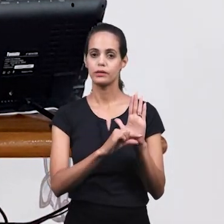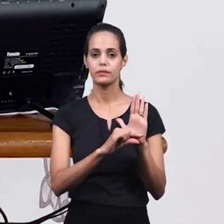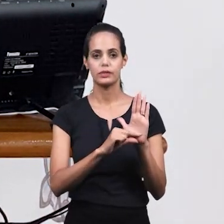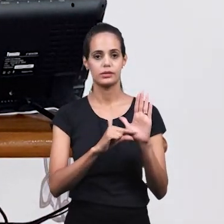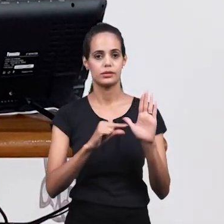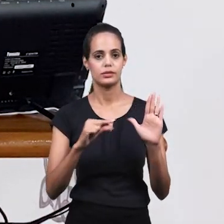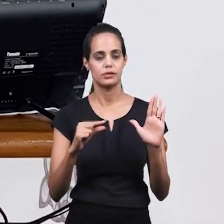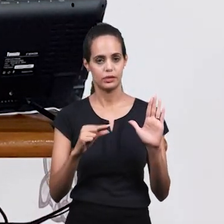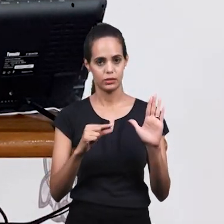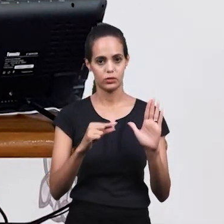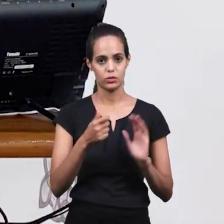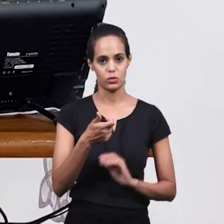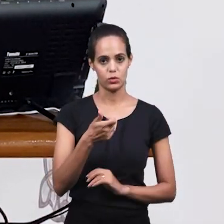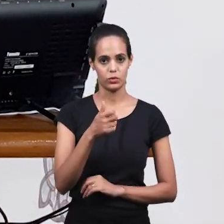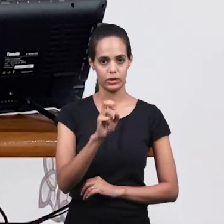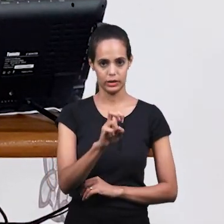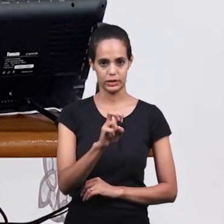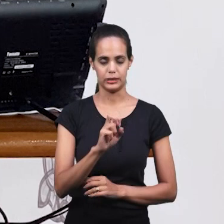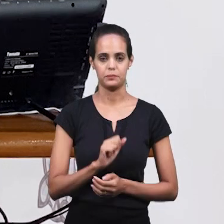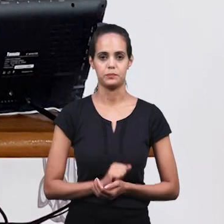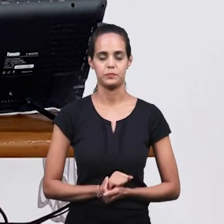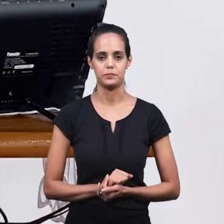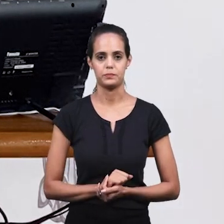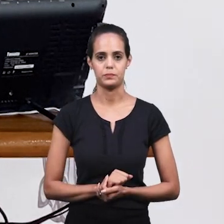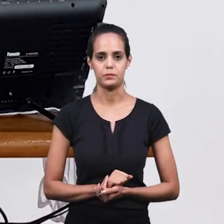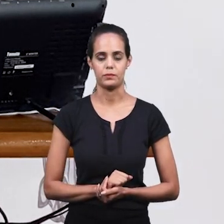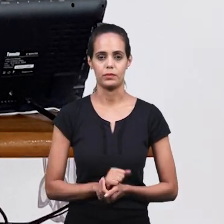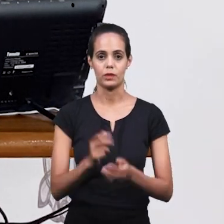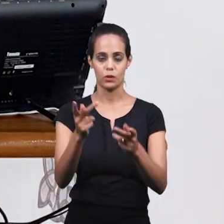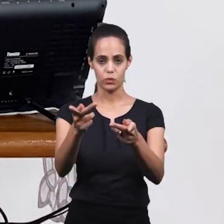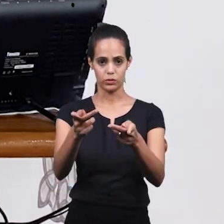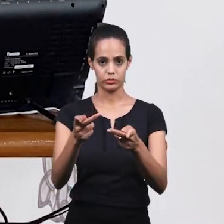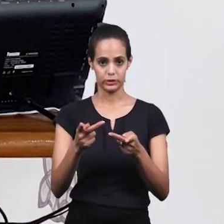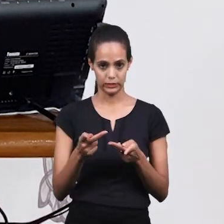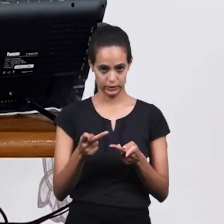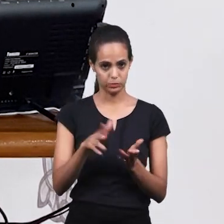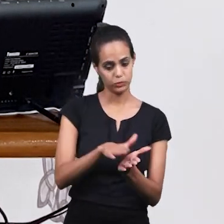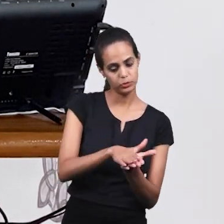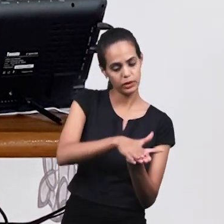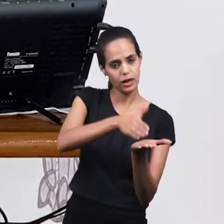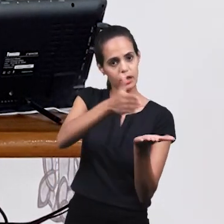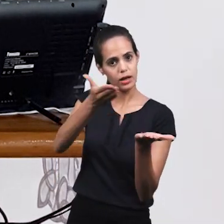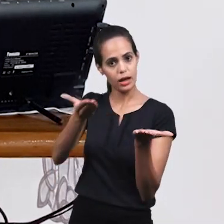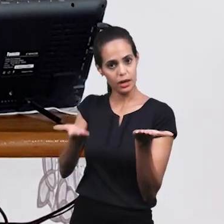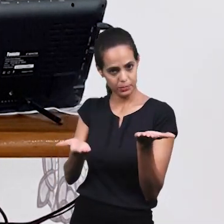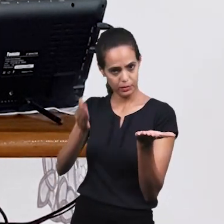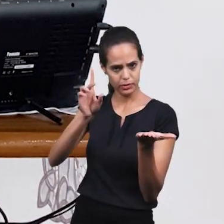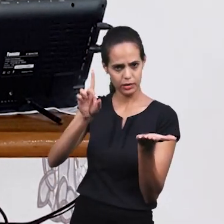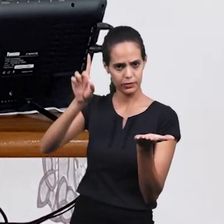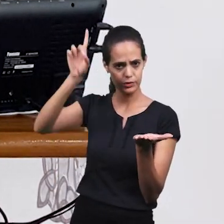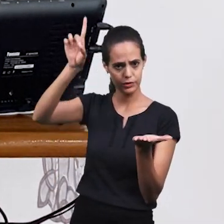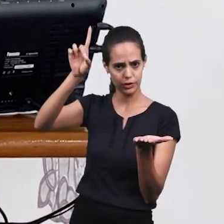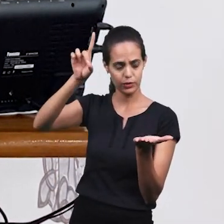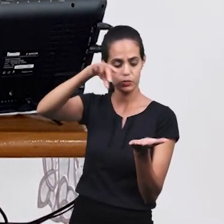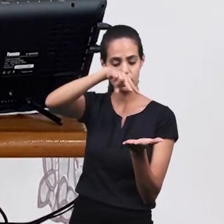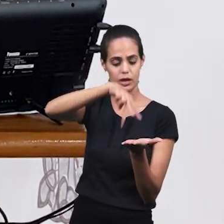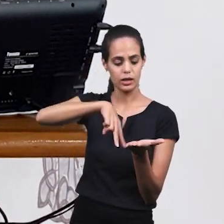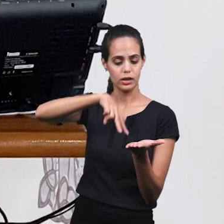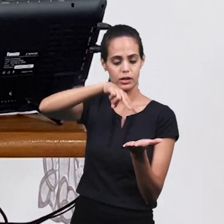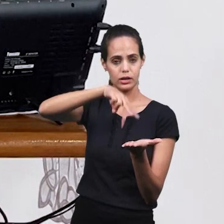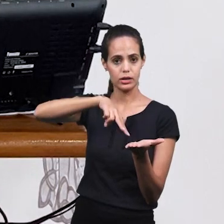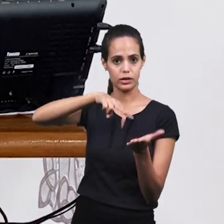verset 15. Nous invitons les frères et sœurs pour ouvrir la parole et accompagner le texte qui sera lu et aussi